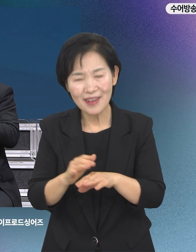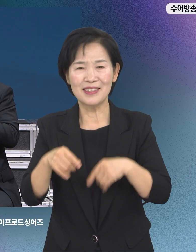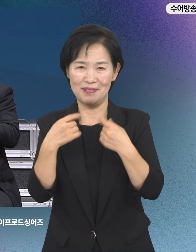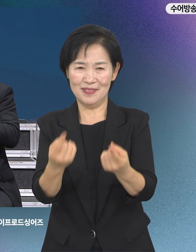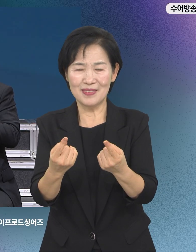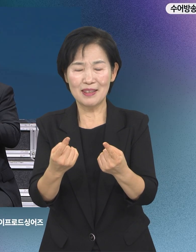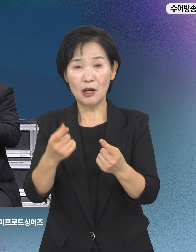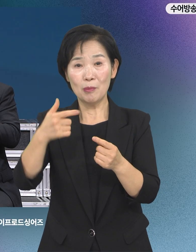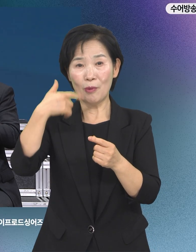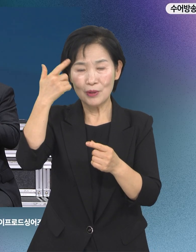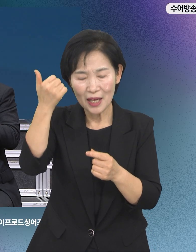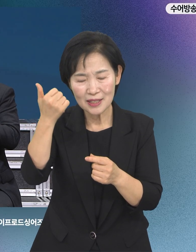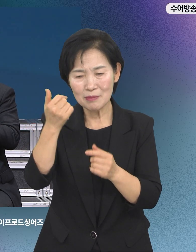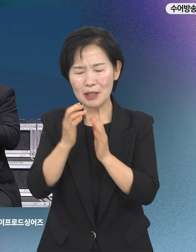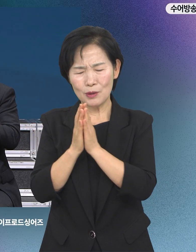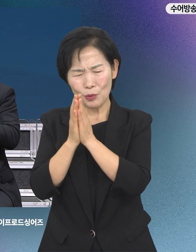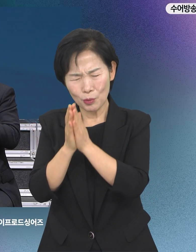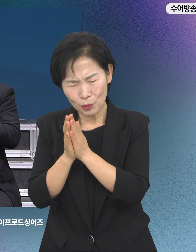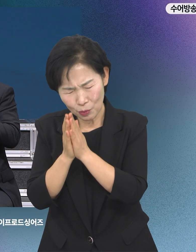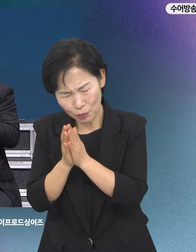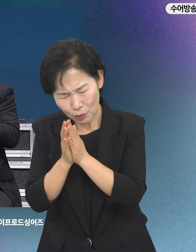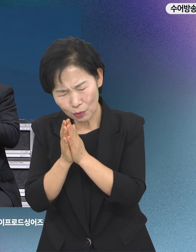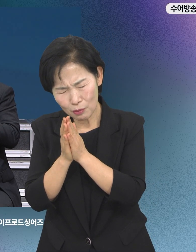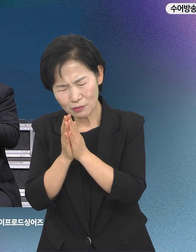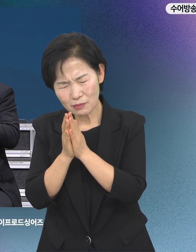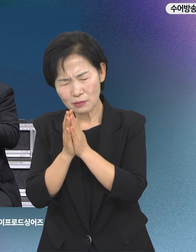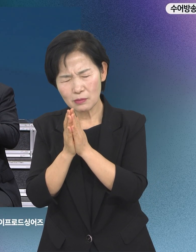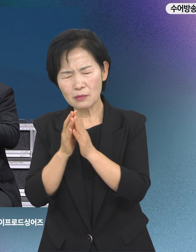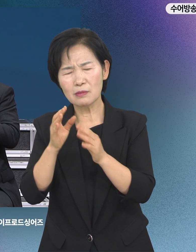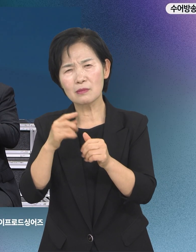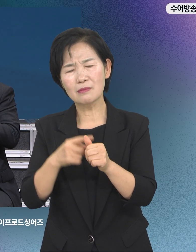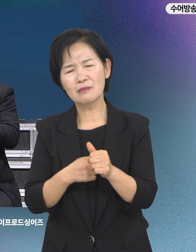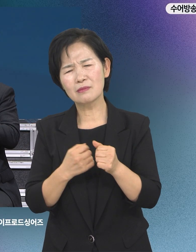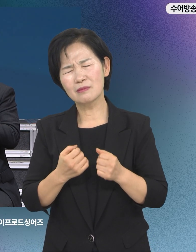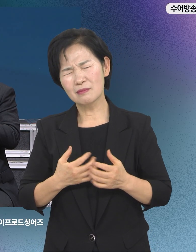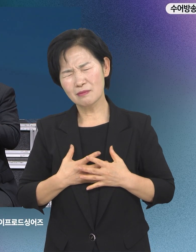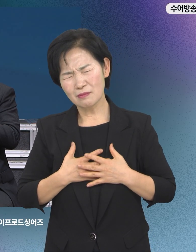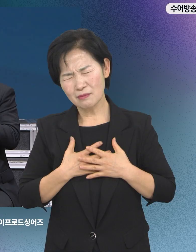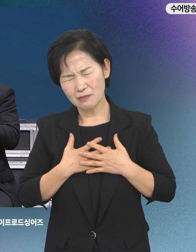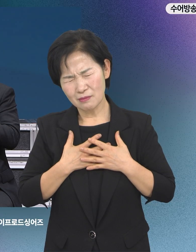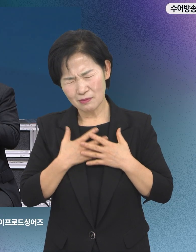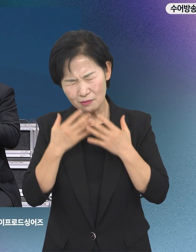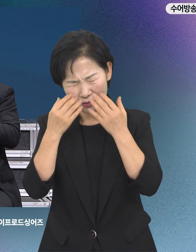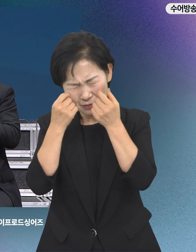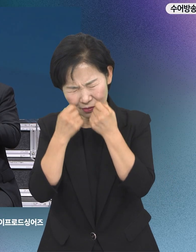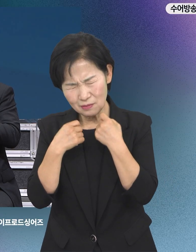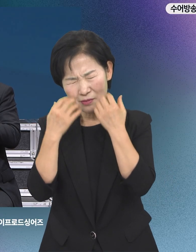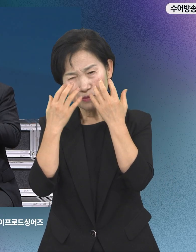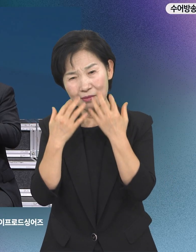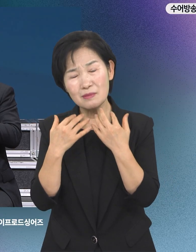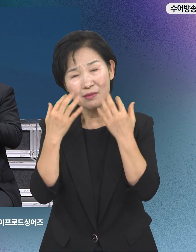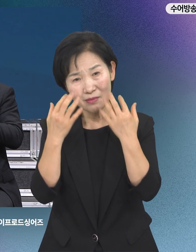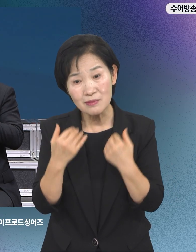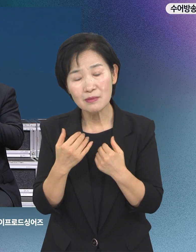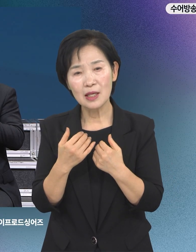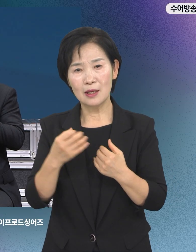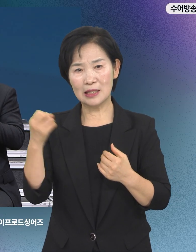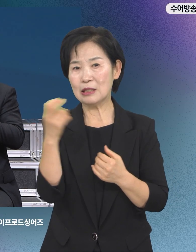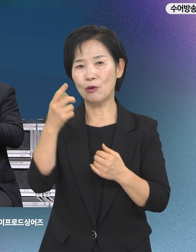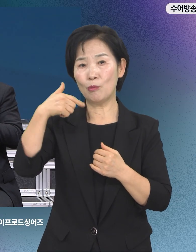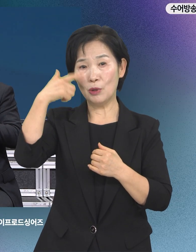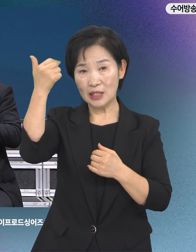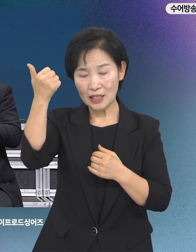순간 저는 참을 수 없는 눈물이 흘렀습니다. 그리고 목사님이 저에게 자주 분명하게